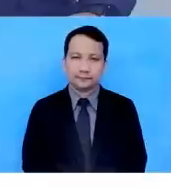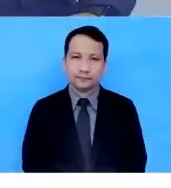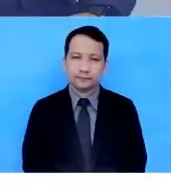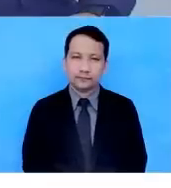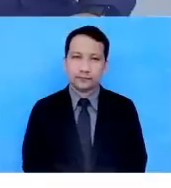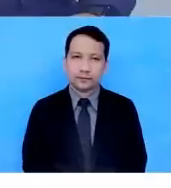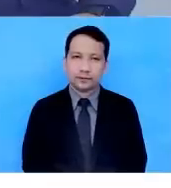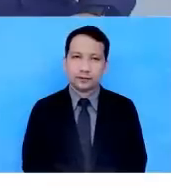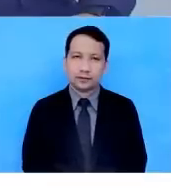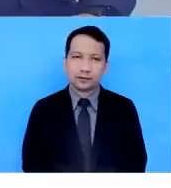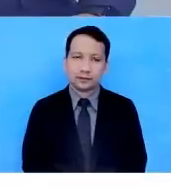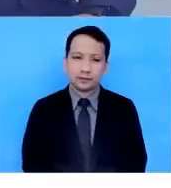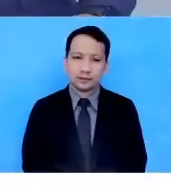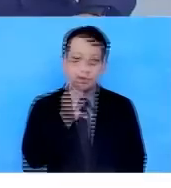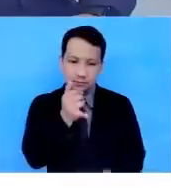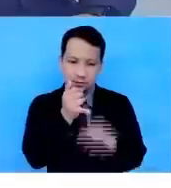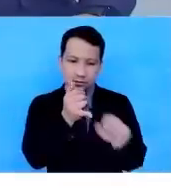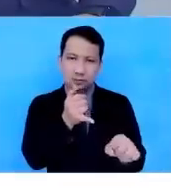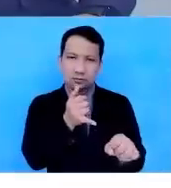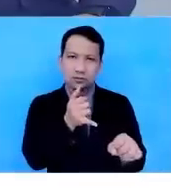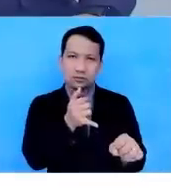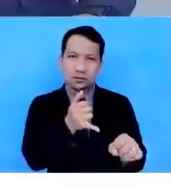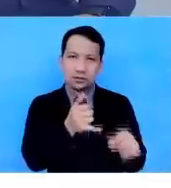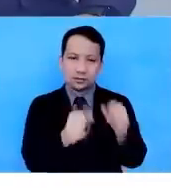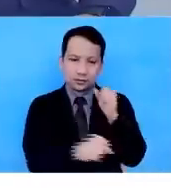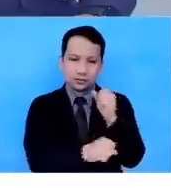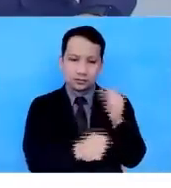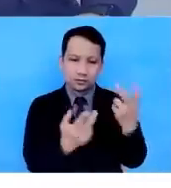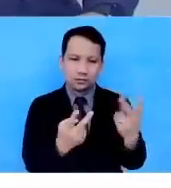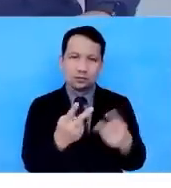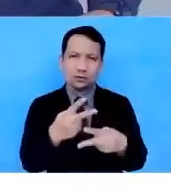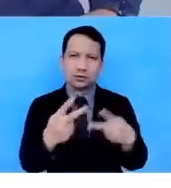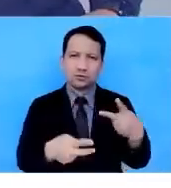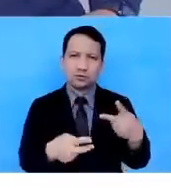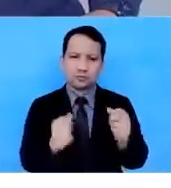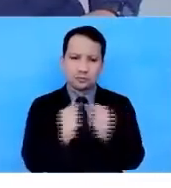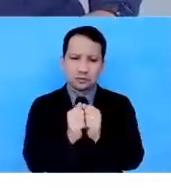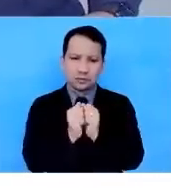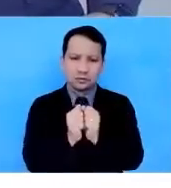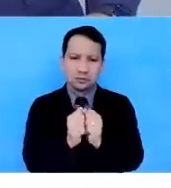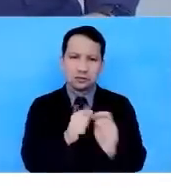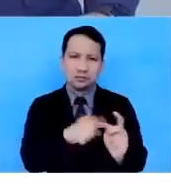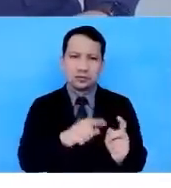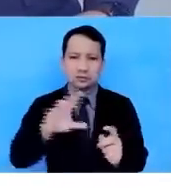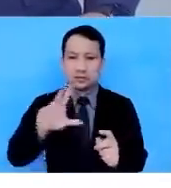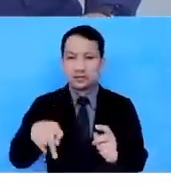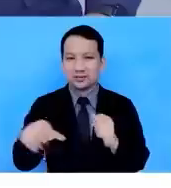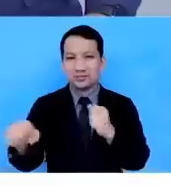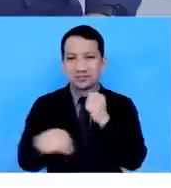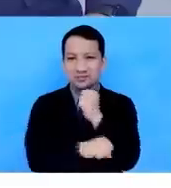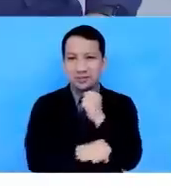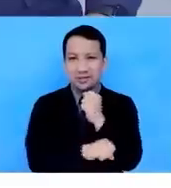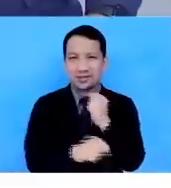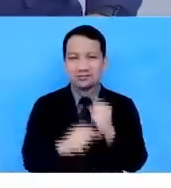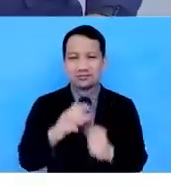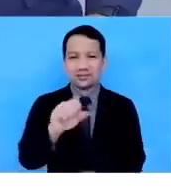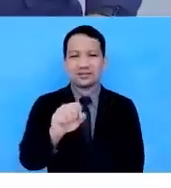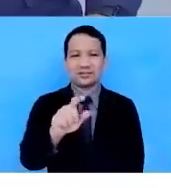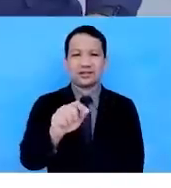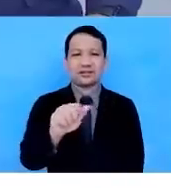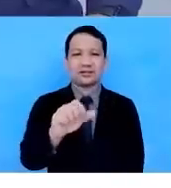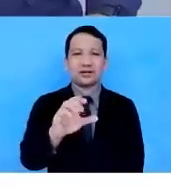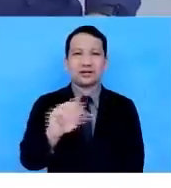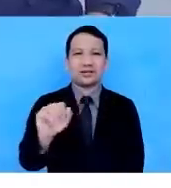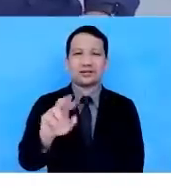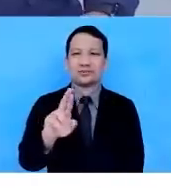Nakapul sa CCTV ang pambibiktima ng magkatandem na cellphone snatcher sa Santa Cruz, Maynila.